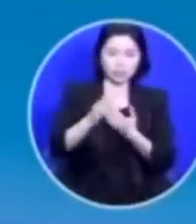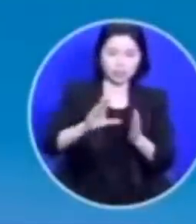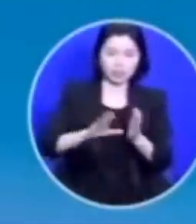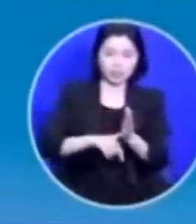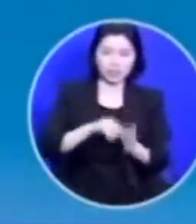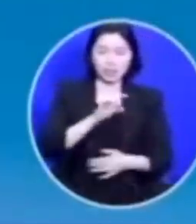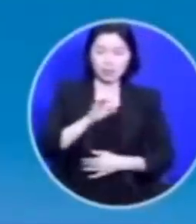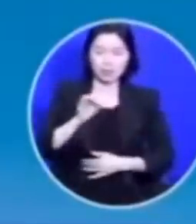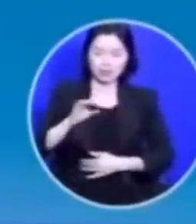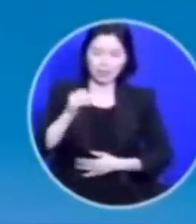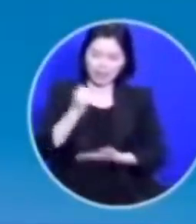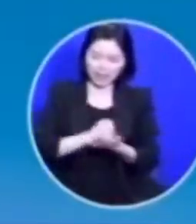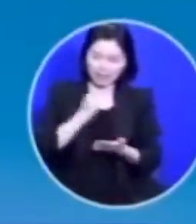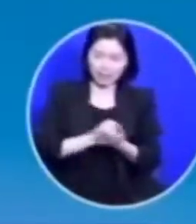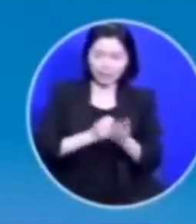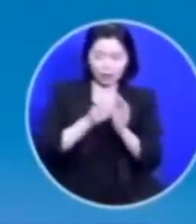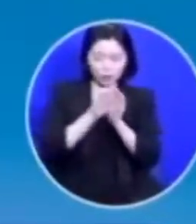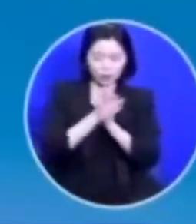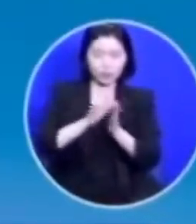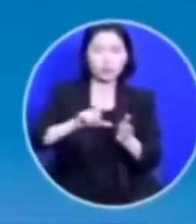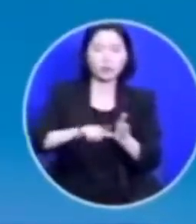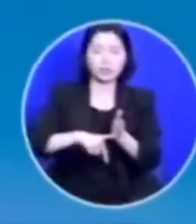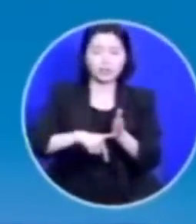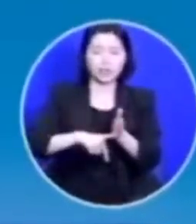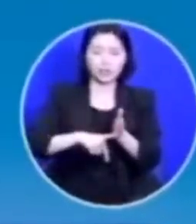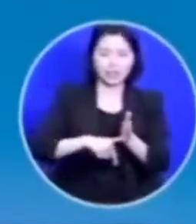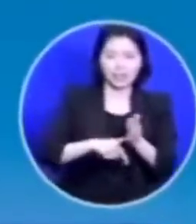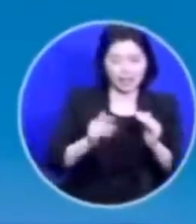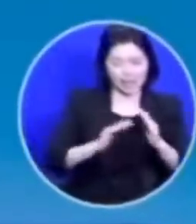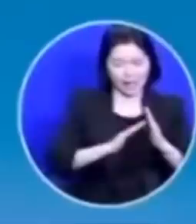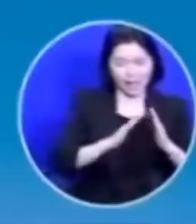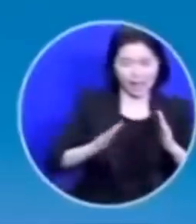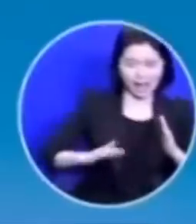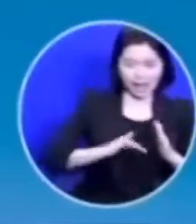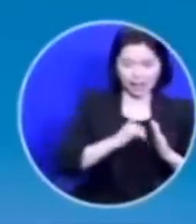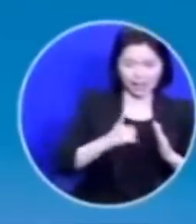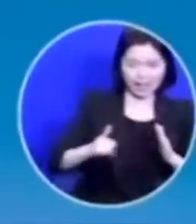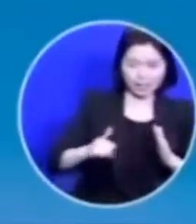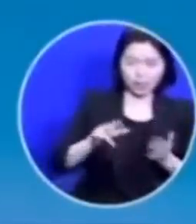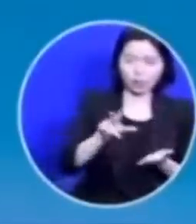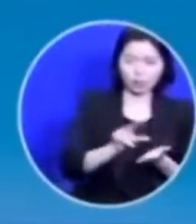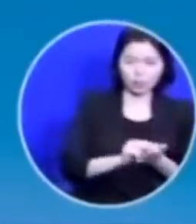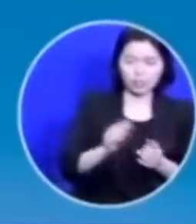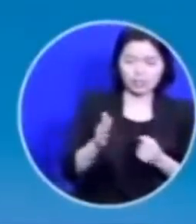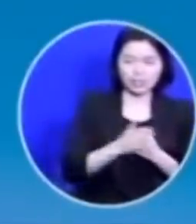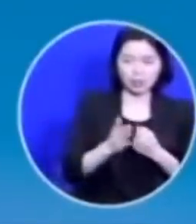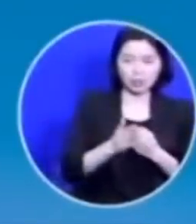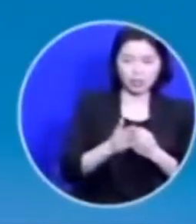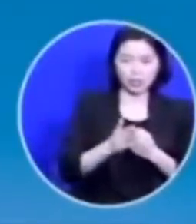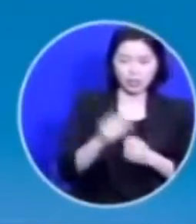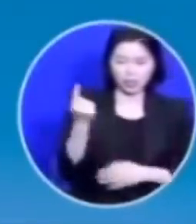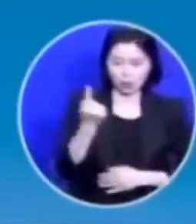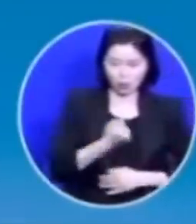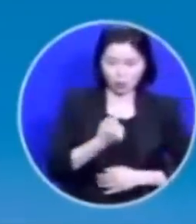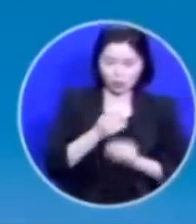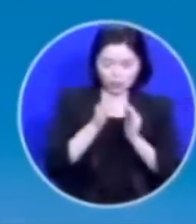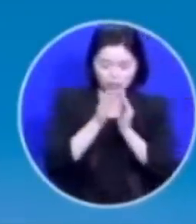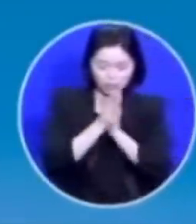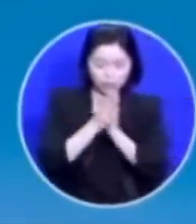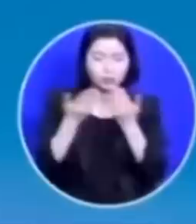아기도 시간은 아 가족 문제로 이면서 기도 받으러 오시는 분들을 위해 기도해 드릴 때